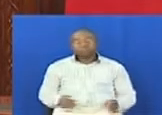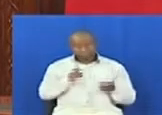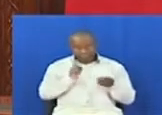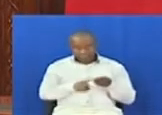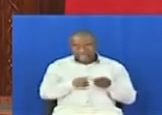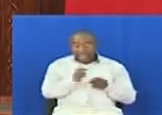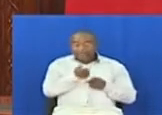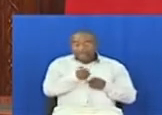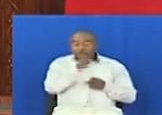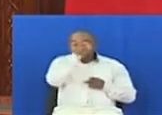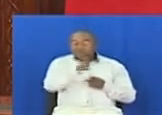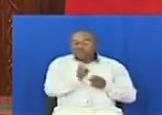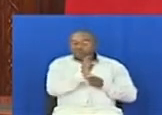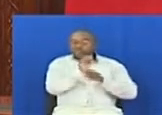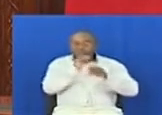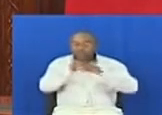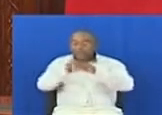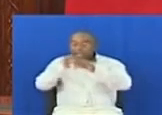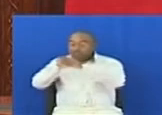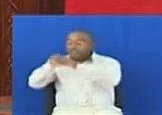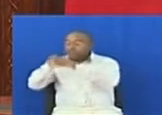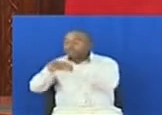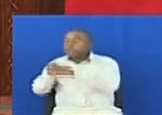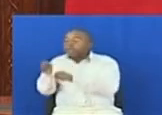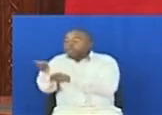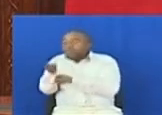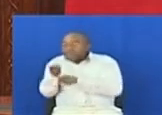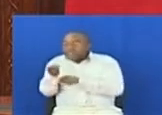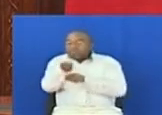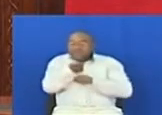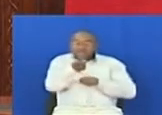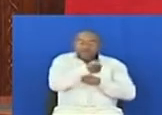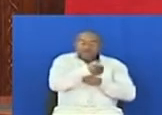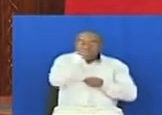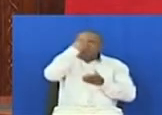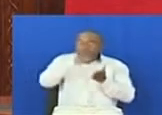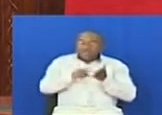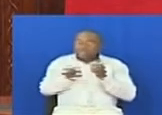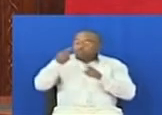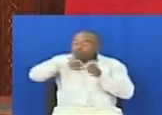bado wanatuchomekea madeni na mikopo, kopeni ili tuzidi kuingia